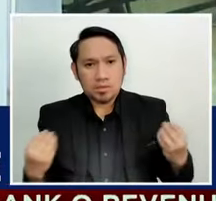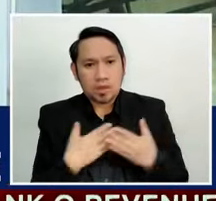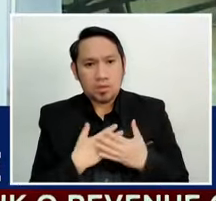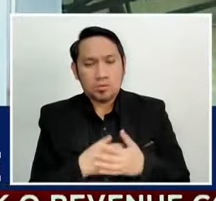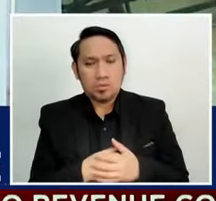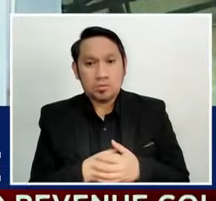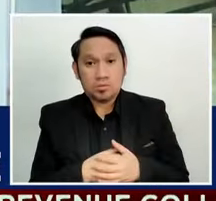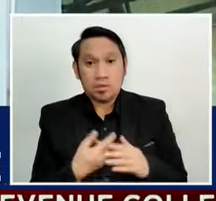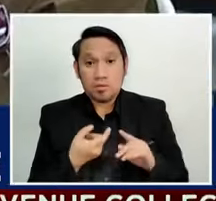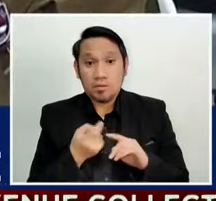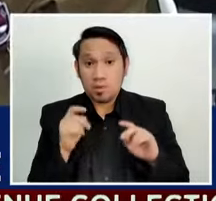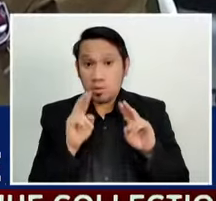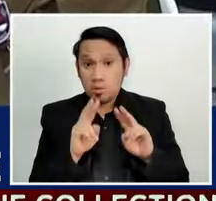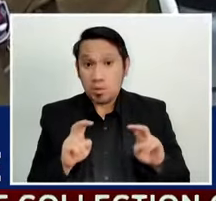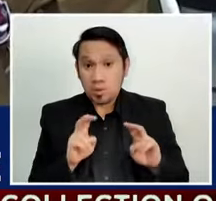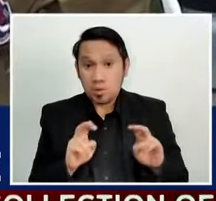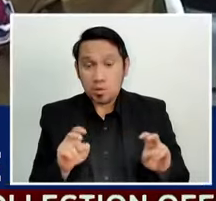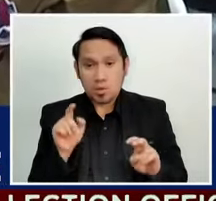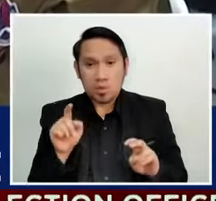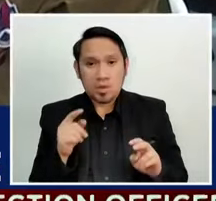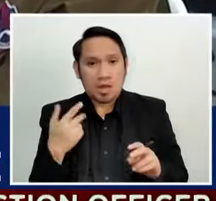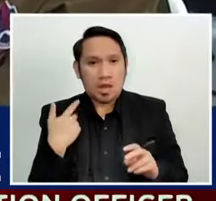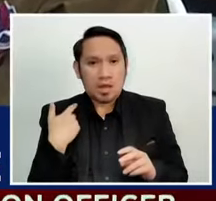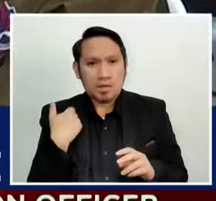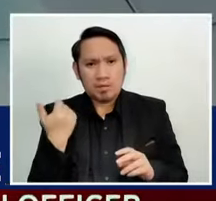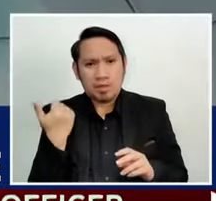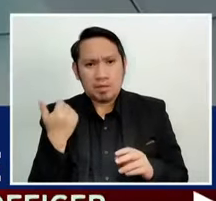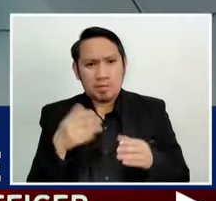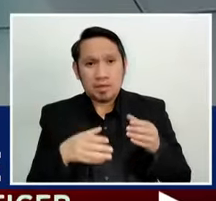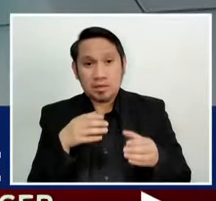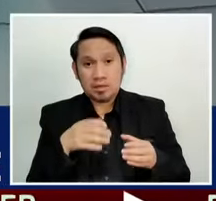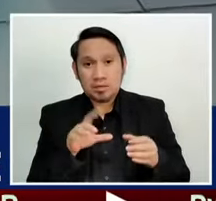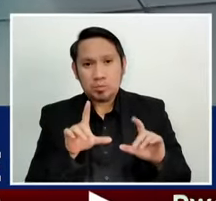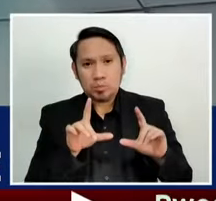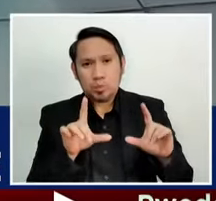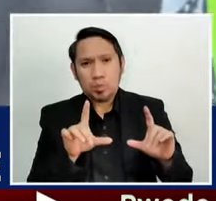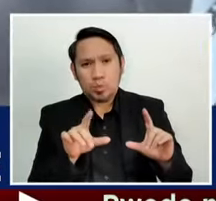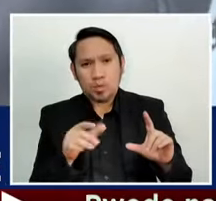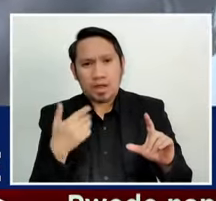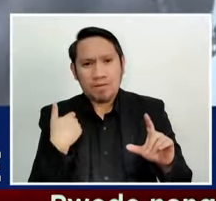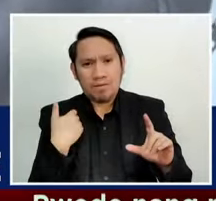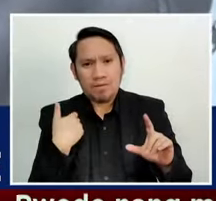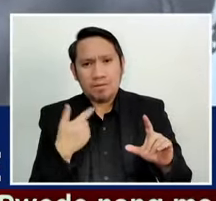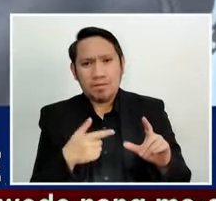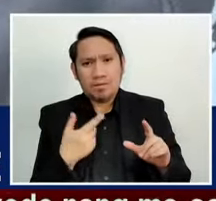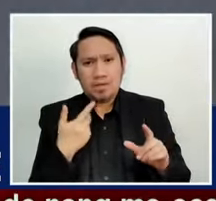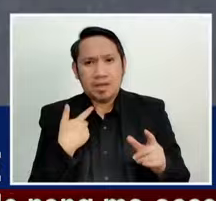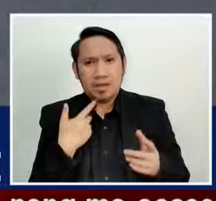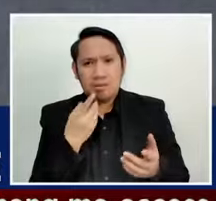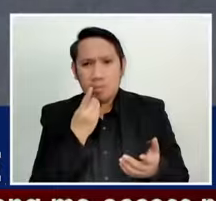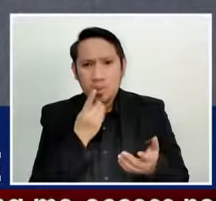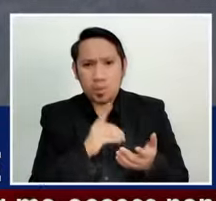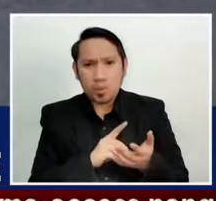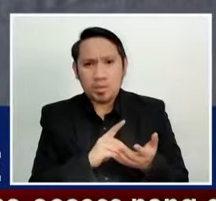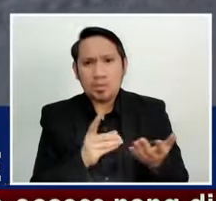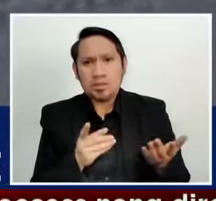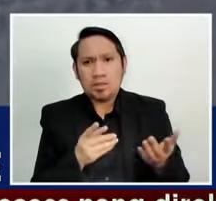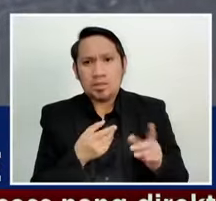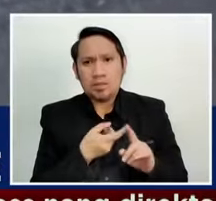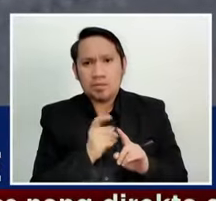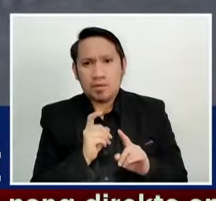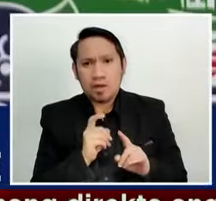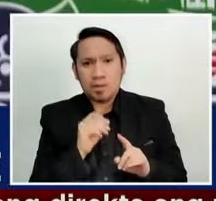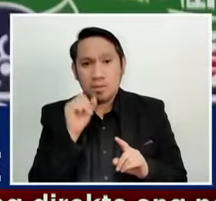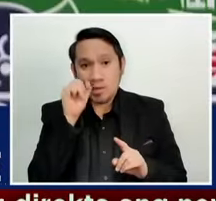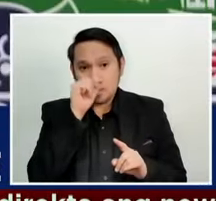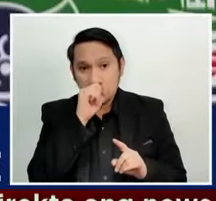sa investigasyon ng PNP na may mga dati ng kaso laban sa sospek. Meron siyang record sa Eastern Samar, sa